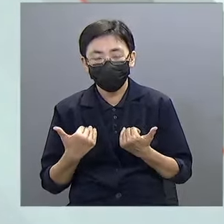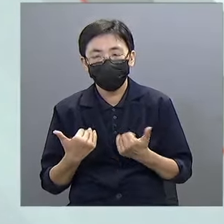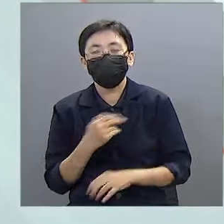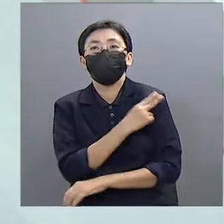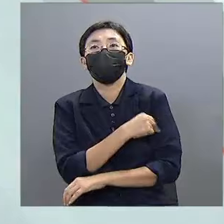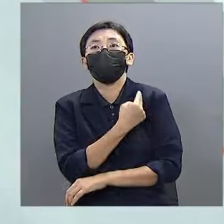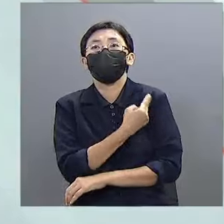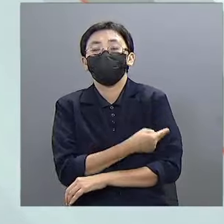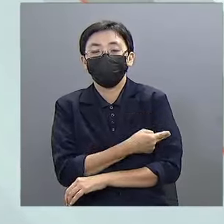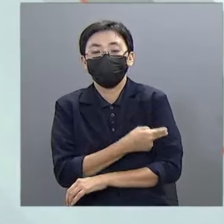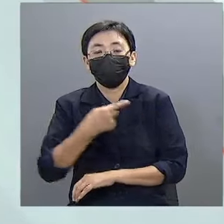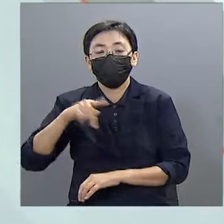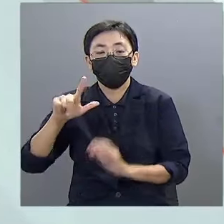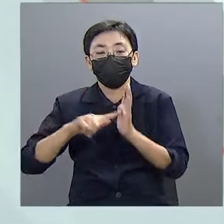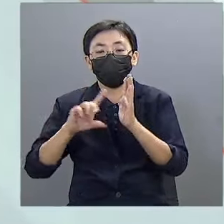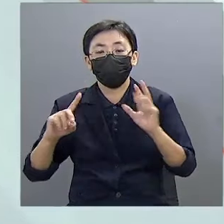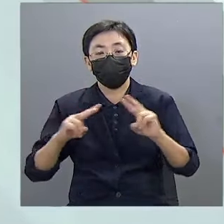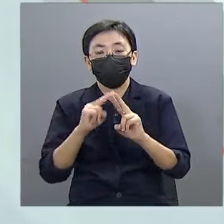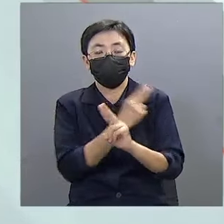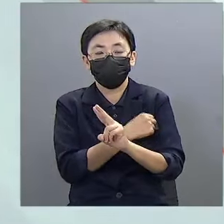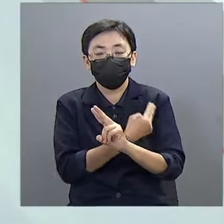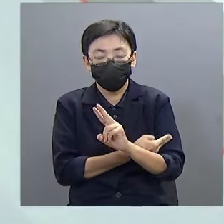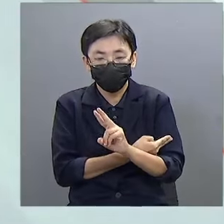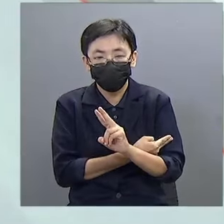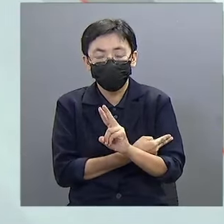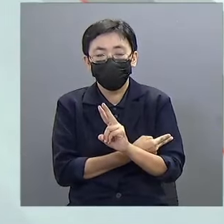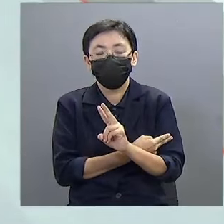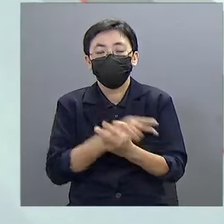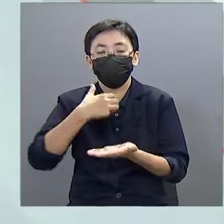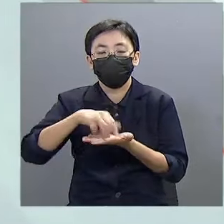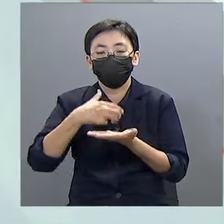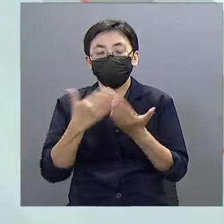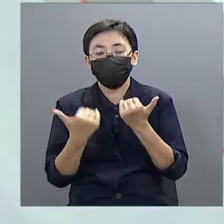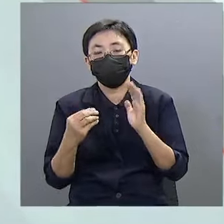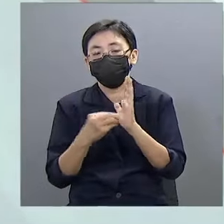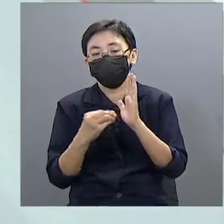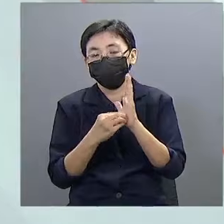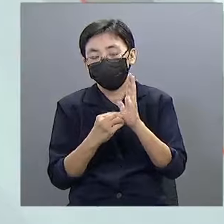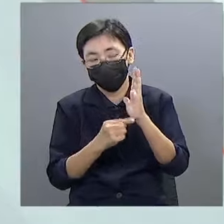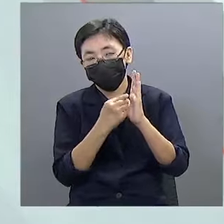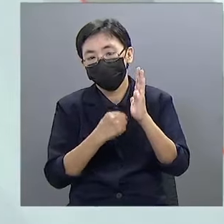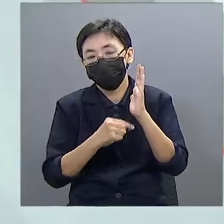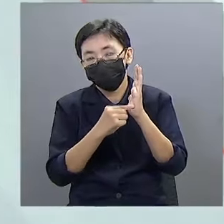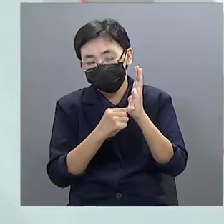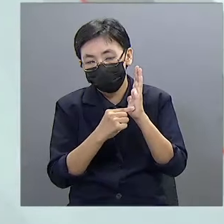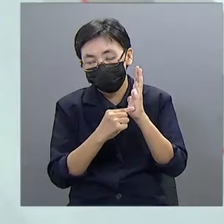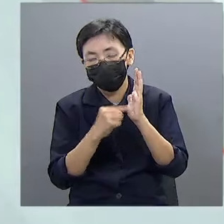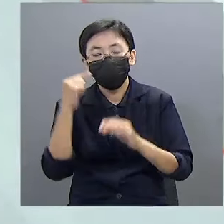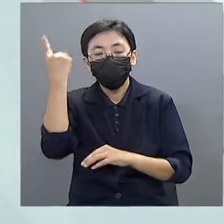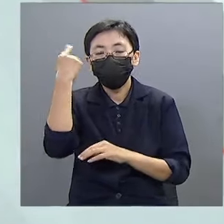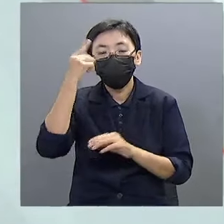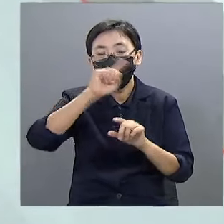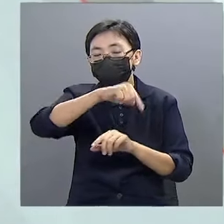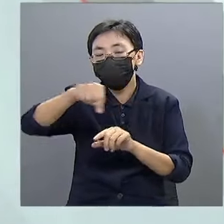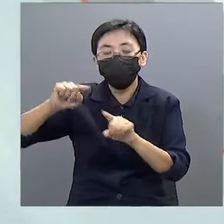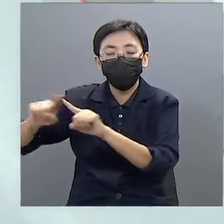ปลัดกระทรวงสาธารณสุขก็ได้เปิดเผยบอกว่าพื้นที่กรุงเทพปริมณฑลและจังหวัดท่องเที่ยวค่ะมีผู้ป่วยที่เข้ารับ